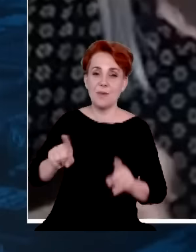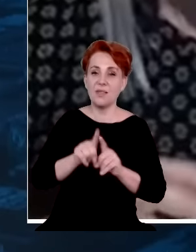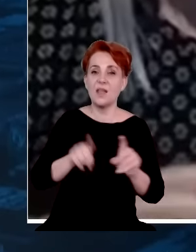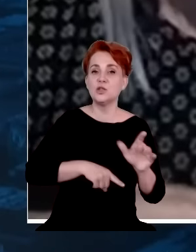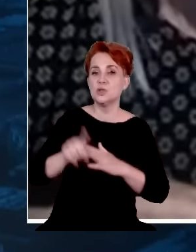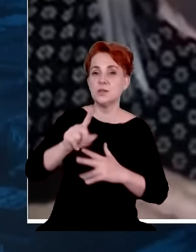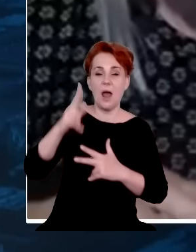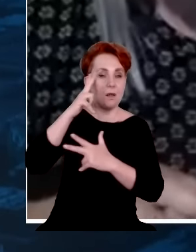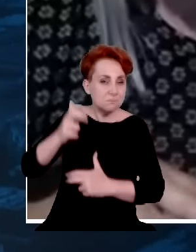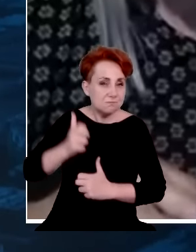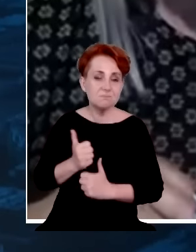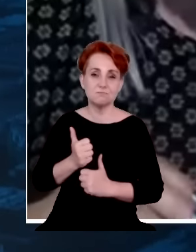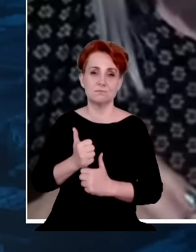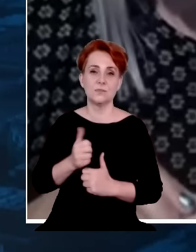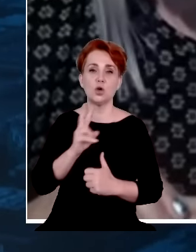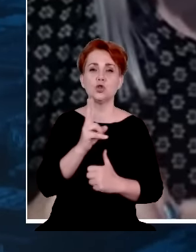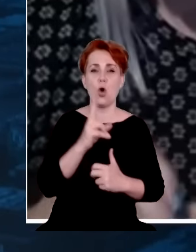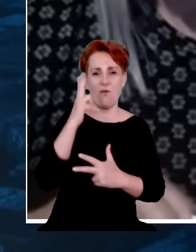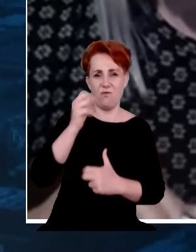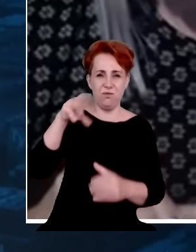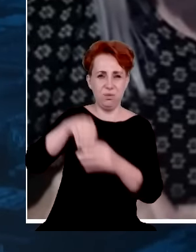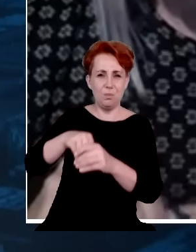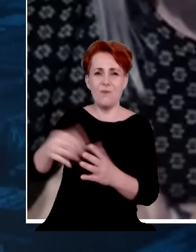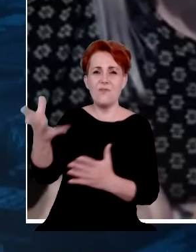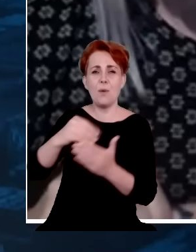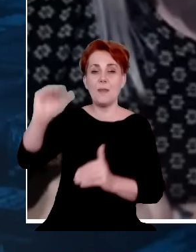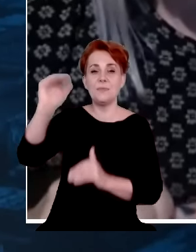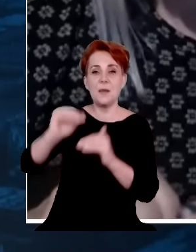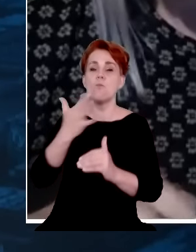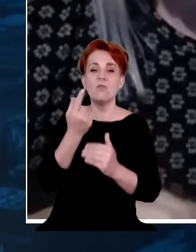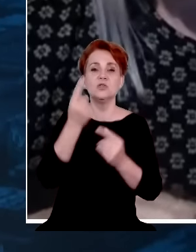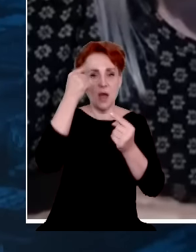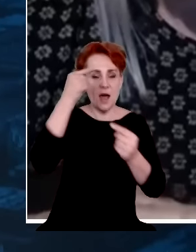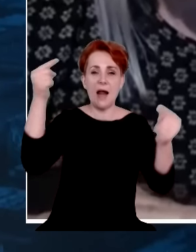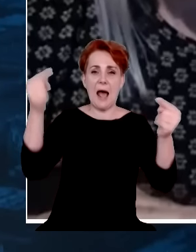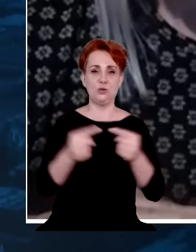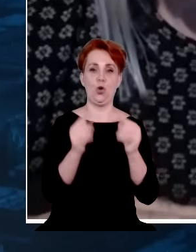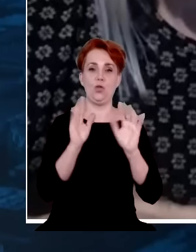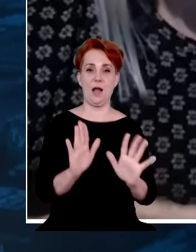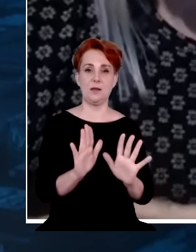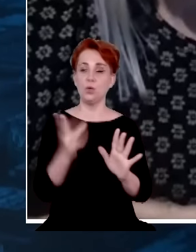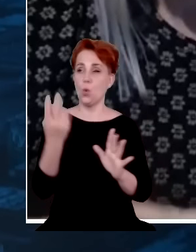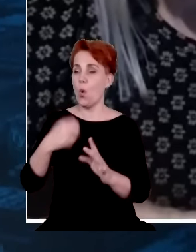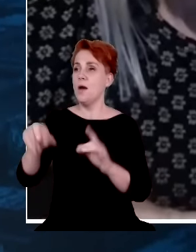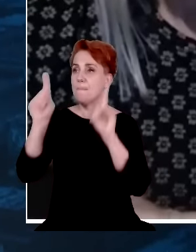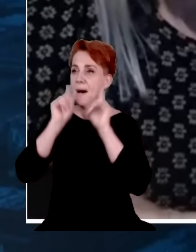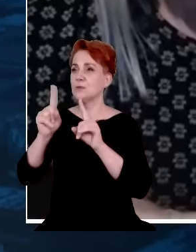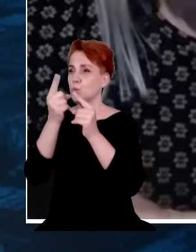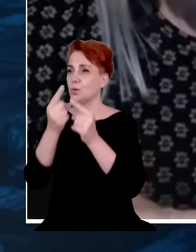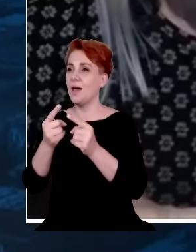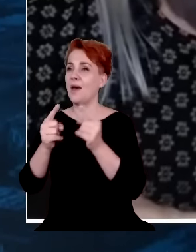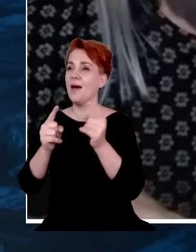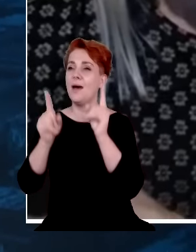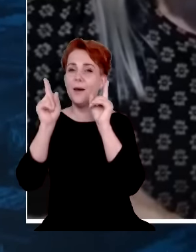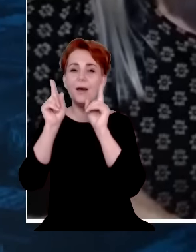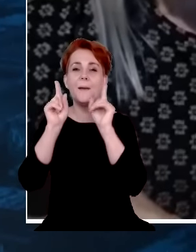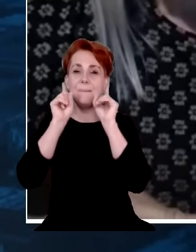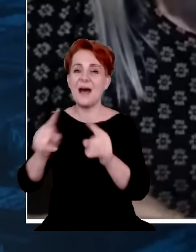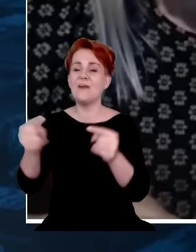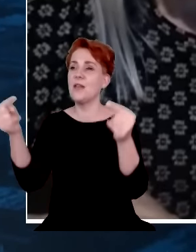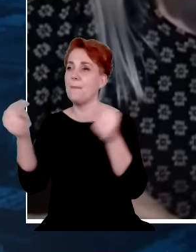funkcjonariuszom Sił Zbrojnych mówił o Racjonalizacji więc tu mamy urealnienie tam mamy racjonalizację ładnie można